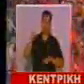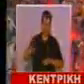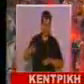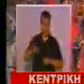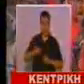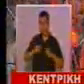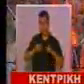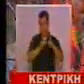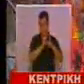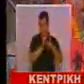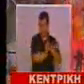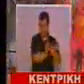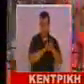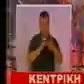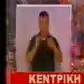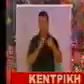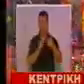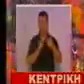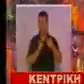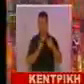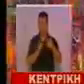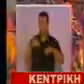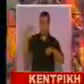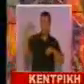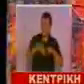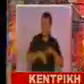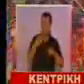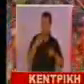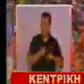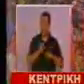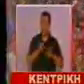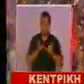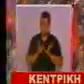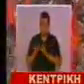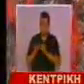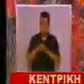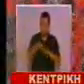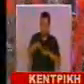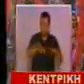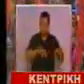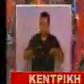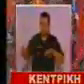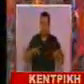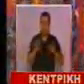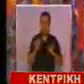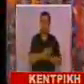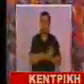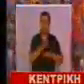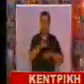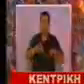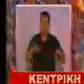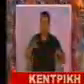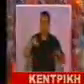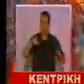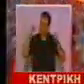ενδεχόμενο: να δυναμώσουν φυγόκεντρες δυνάμεις. Και το δυνάμωμα αυτών των φυγόκεντρων δυνάμεων έχει